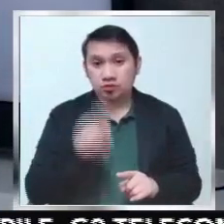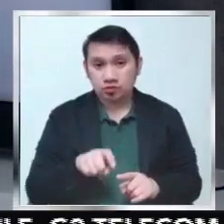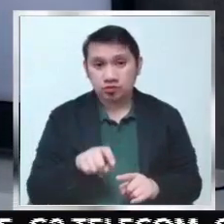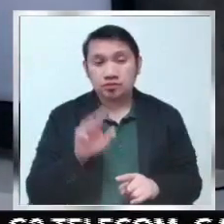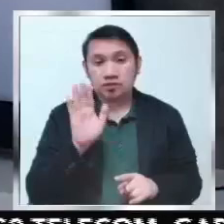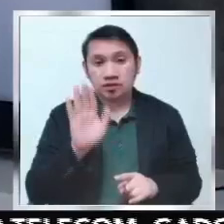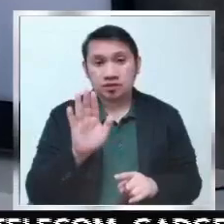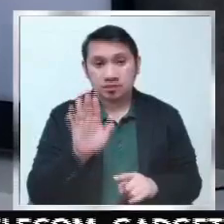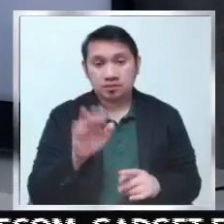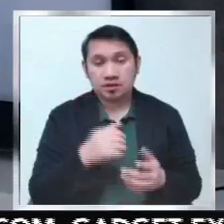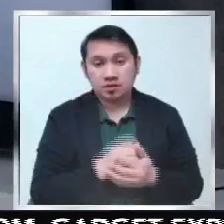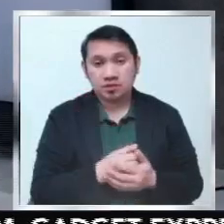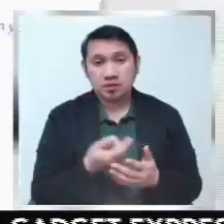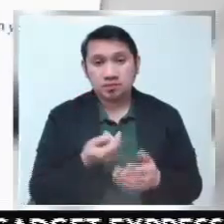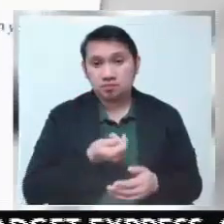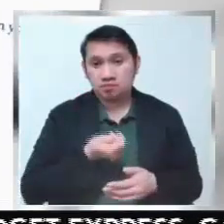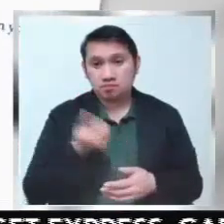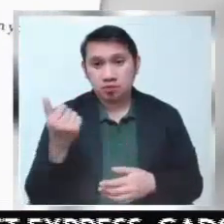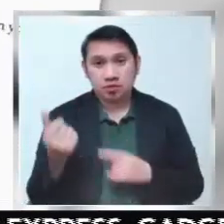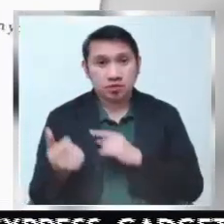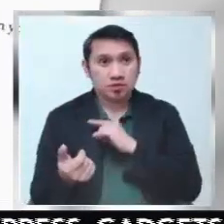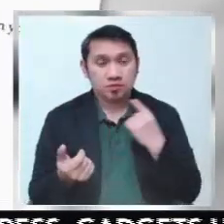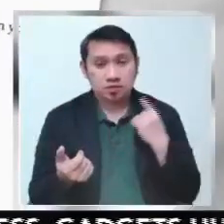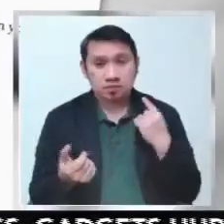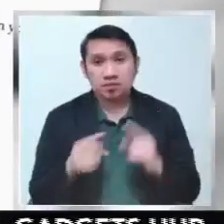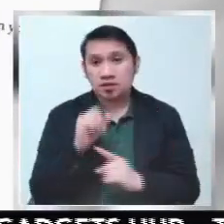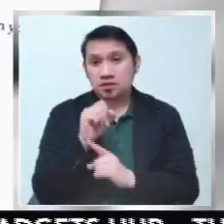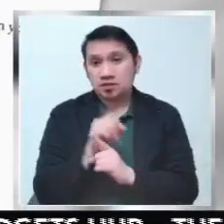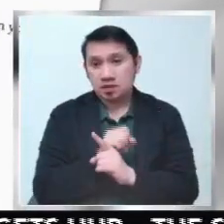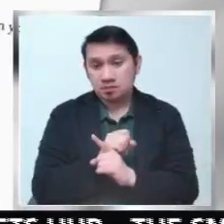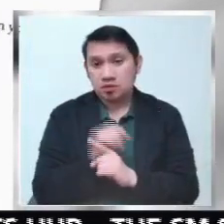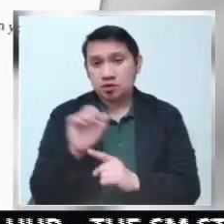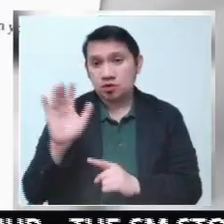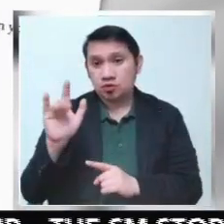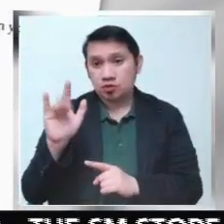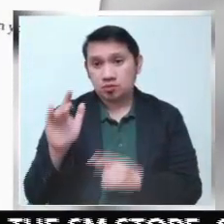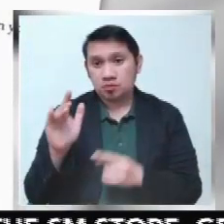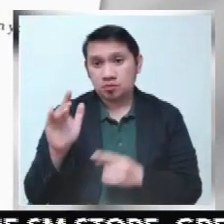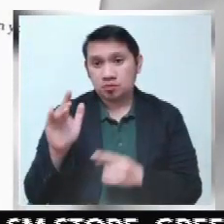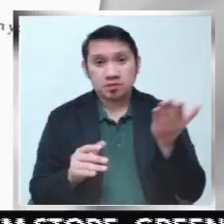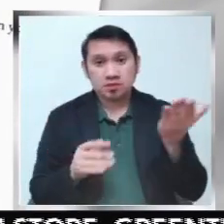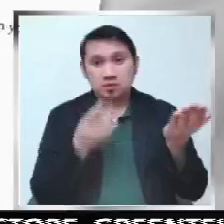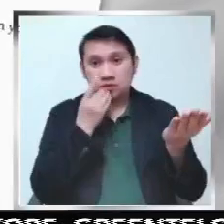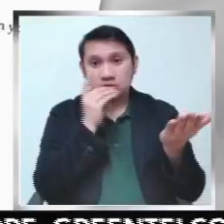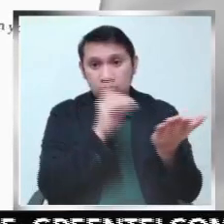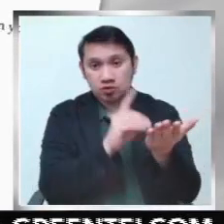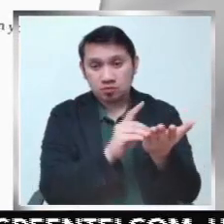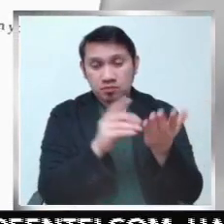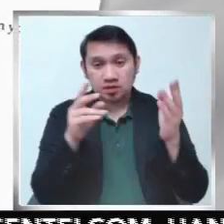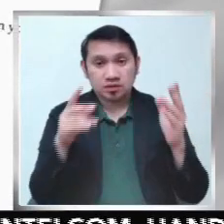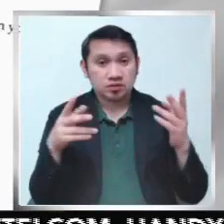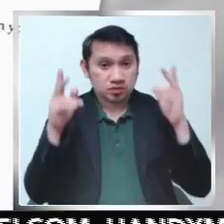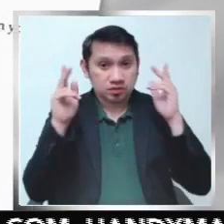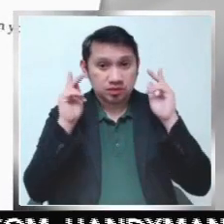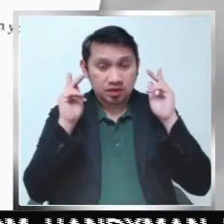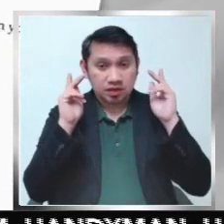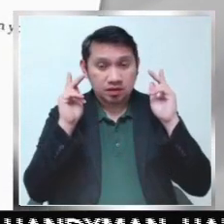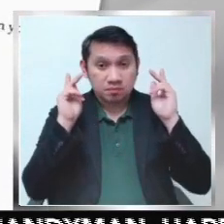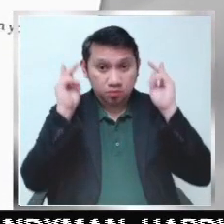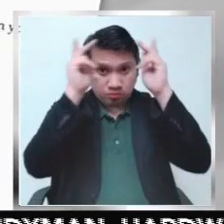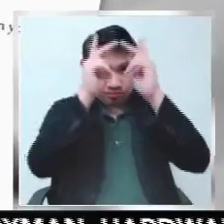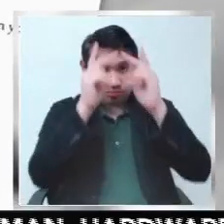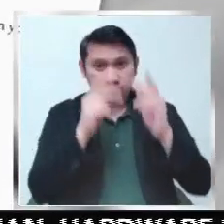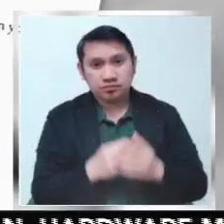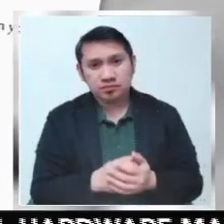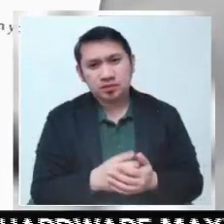kanyang pagkapari. September 25, nang ipinadala ang dokumento mula sa Santo Papa kay Aklon, kasunod ng pagkunan